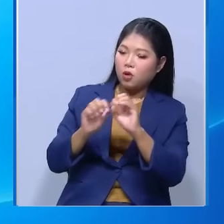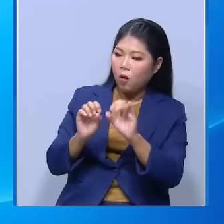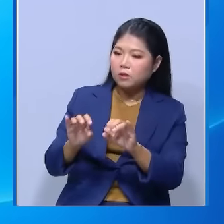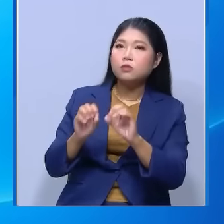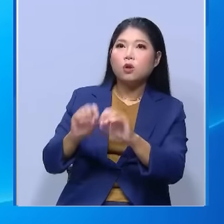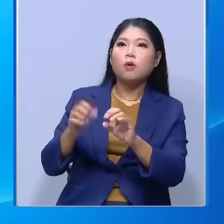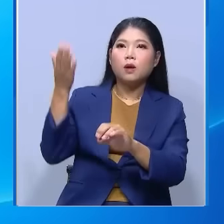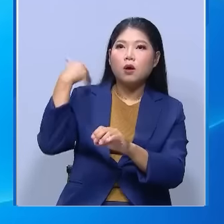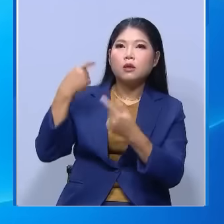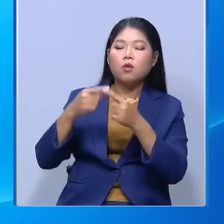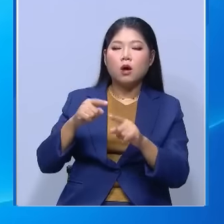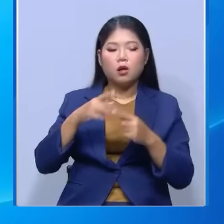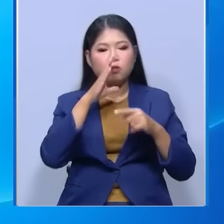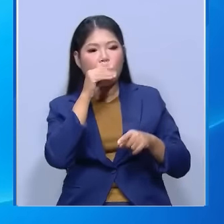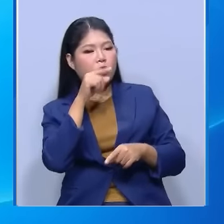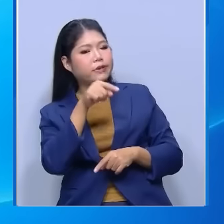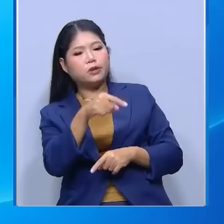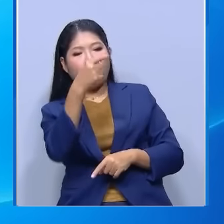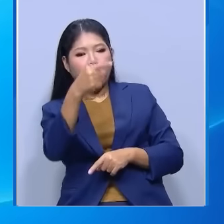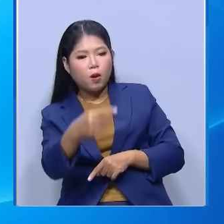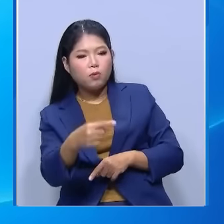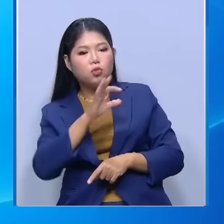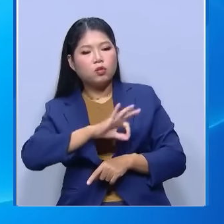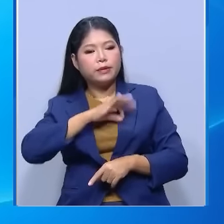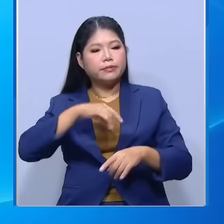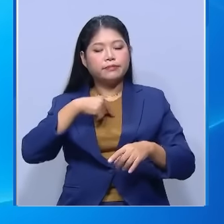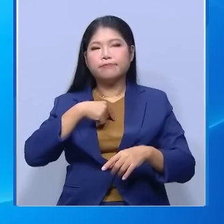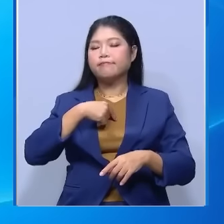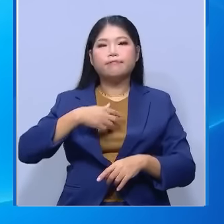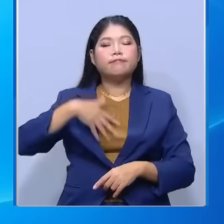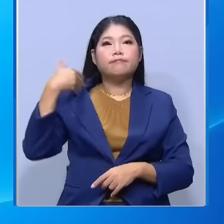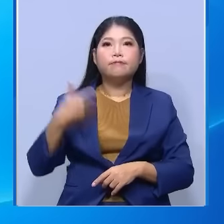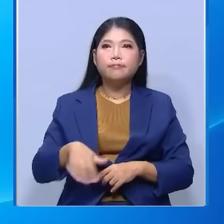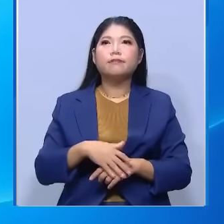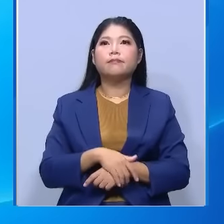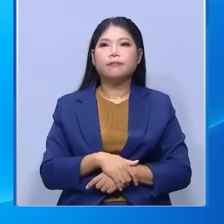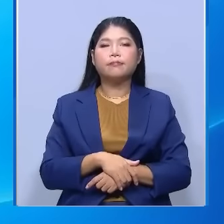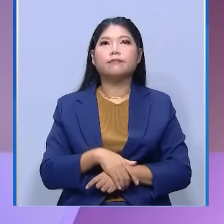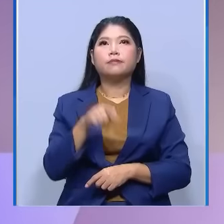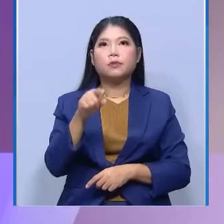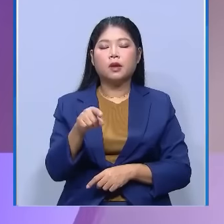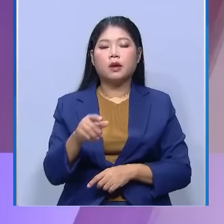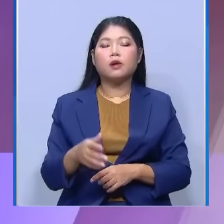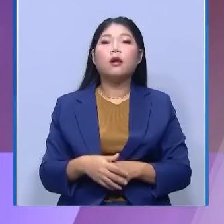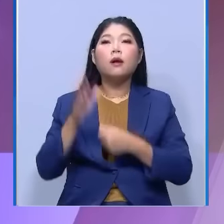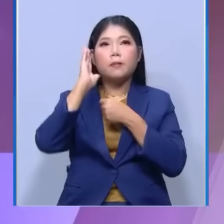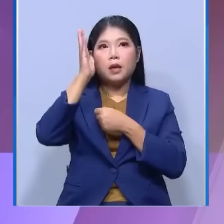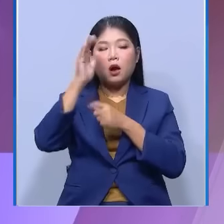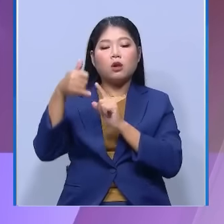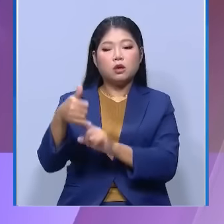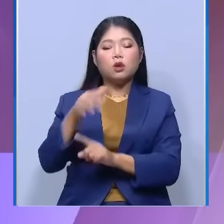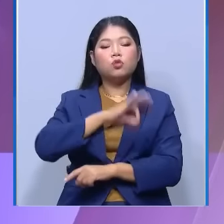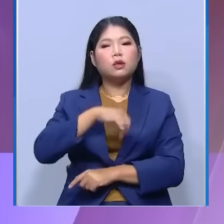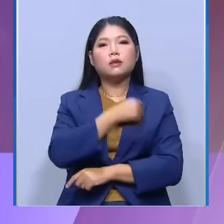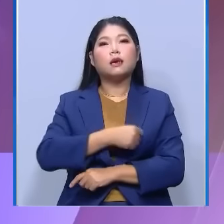อวิวาทะแบบนี้ก็โอ้โหเดือดเหมือนกันทั้งสองฝ่ายเลยนะคะส่วนพี่หนุ่มกันชัยเนี่ยพิธีกรชื่อดังบอกว่าสิ่งที่เสียใจที่สุ